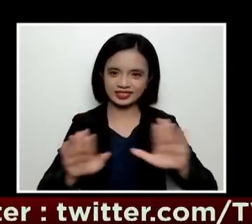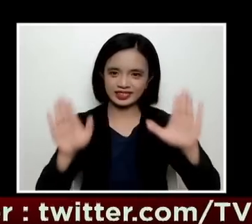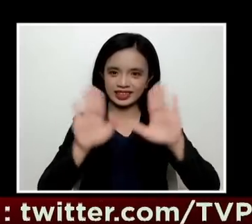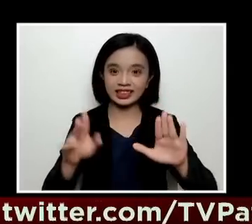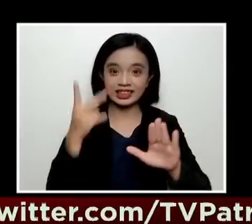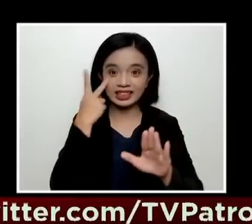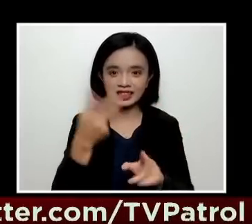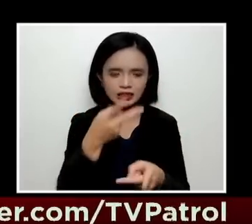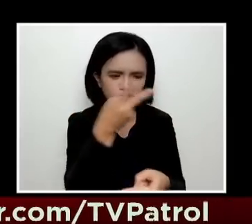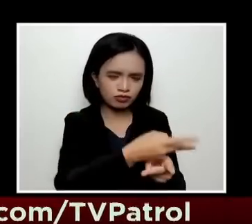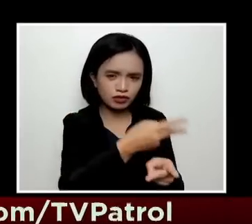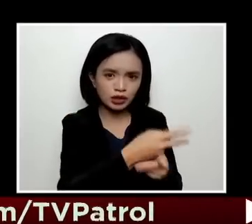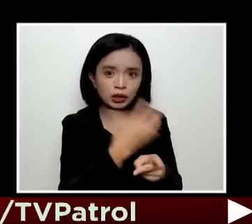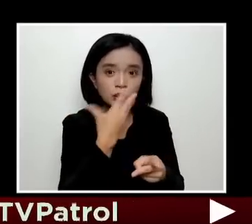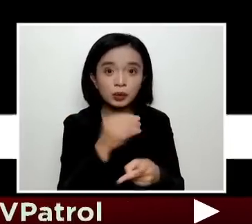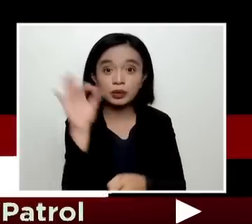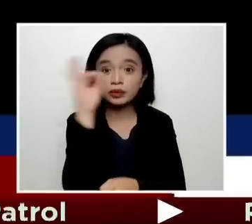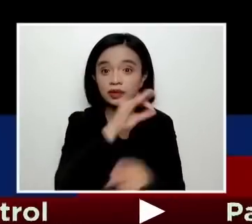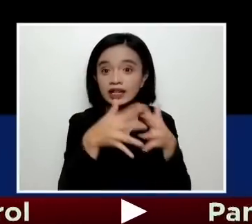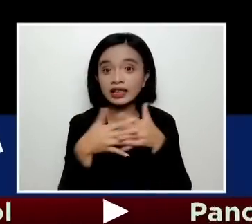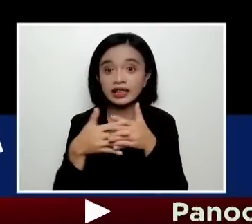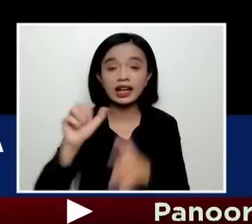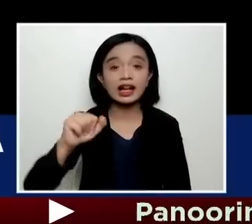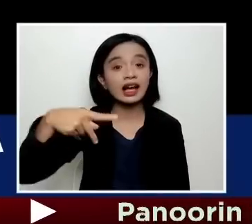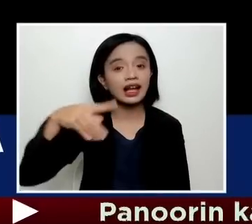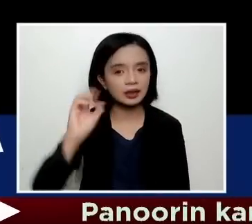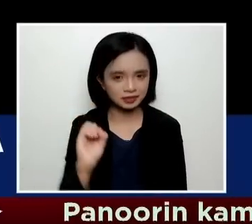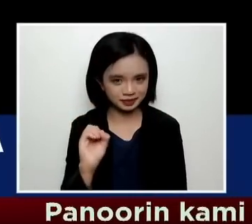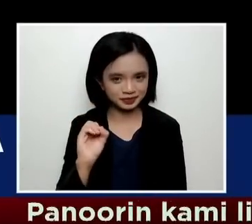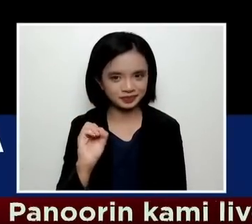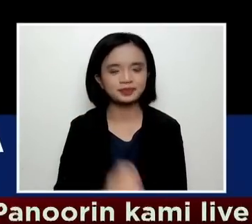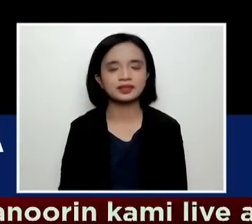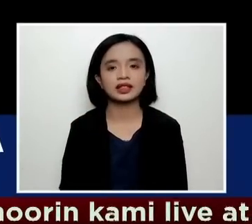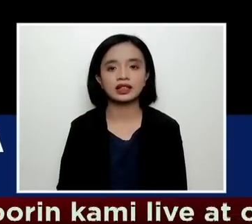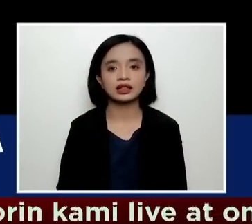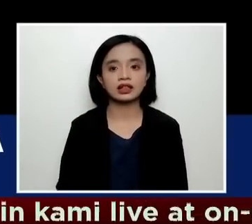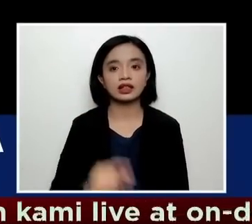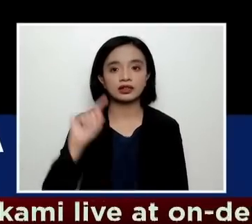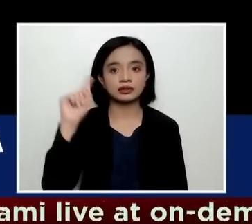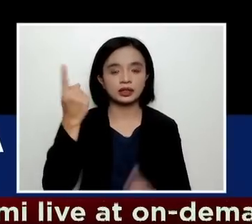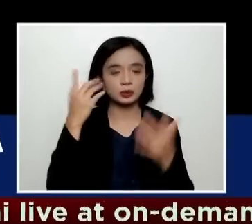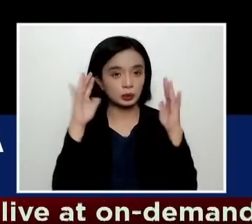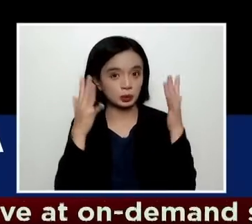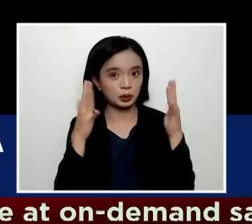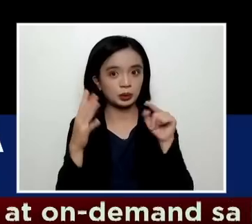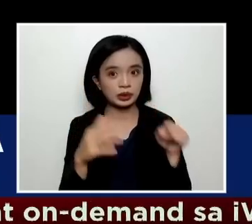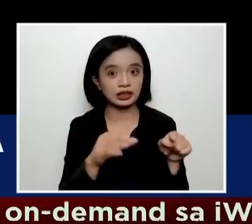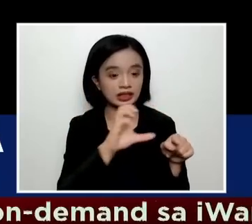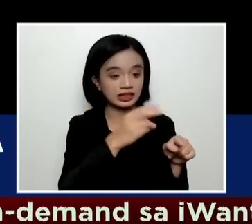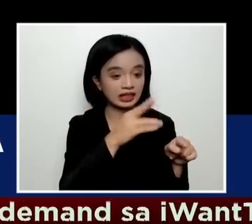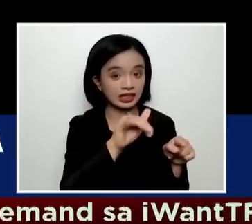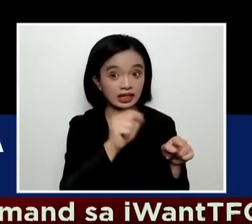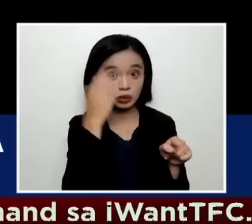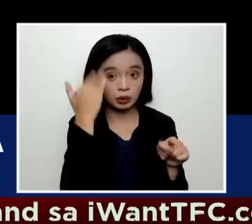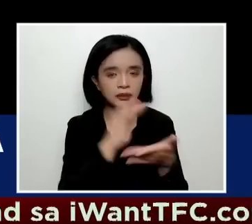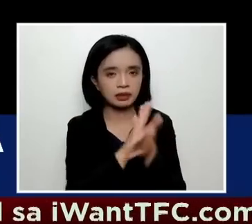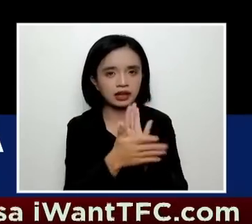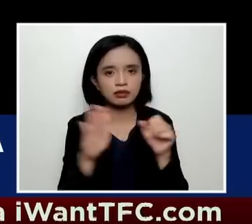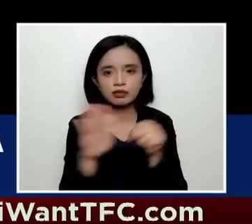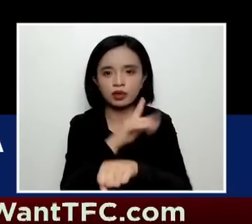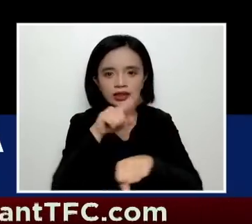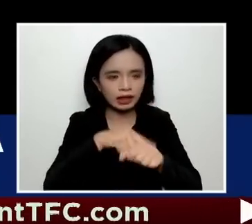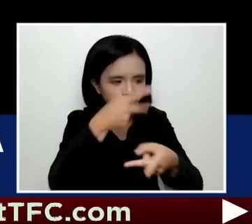pag-aaruga sa kanya ng film niyang apo na si Chris Punsalan. Una nang hinangaan sa social media si Chris dahil sa pagiging full-time